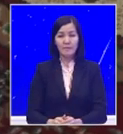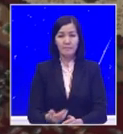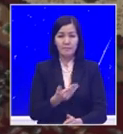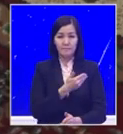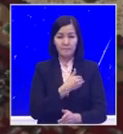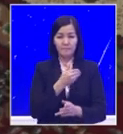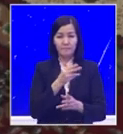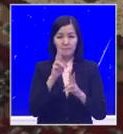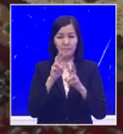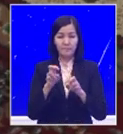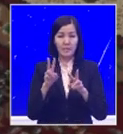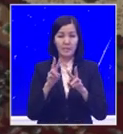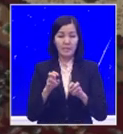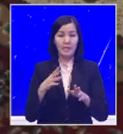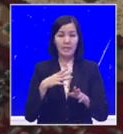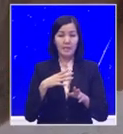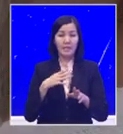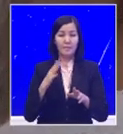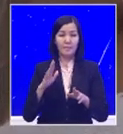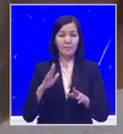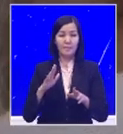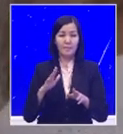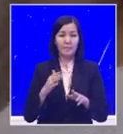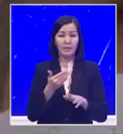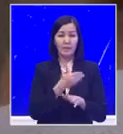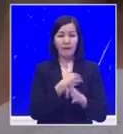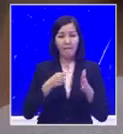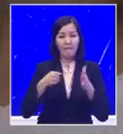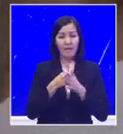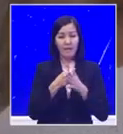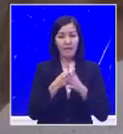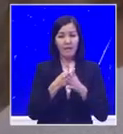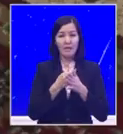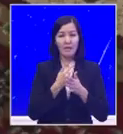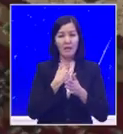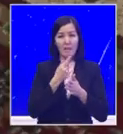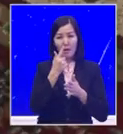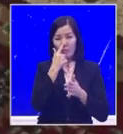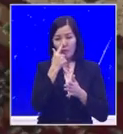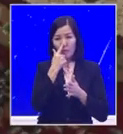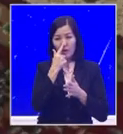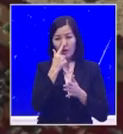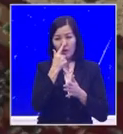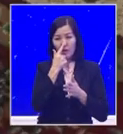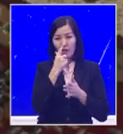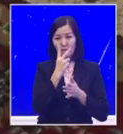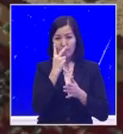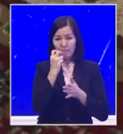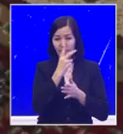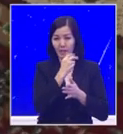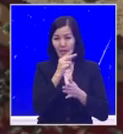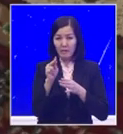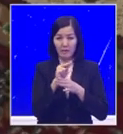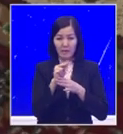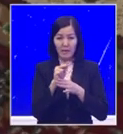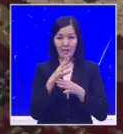температурамды өлшейді. Сонген давлениені өлшейді, тамаққа, мұрынға не жібереді, дәрі